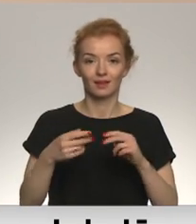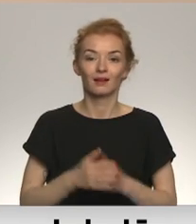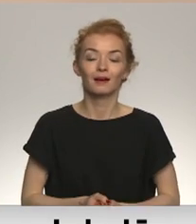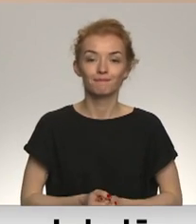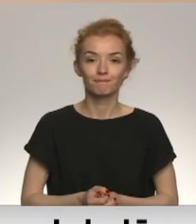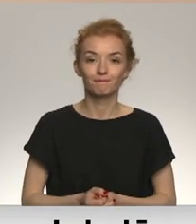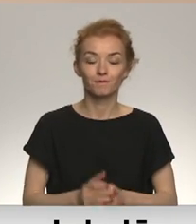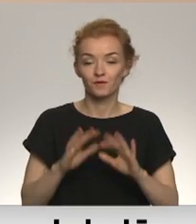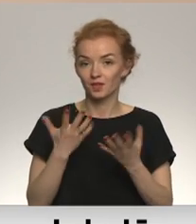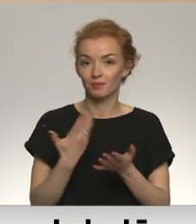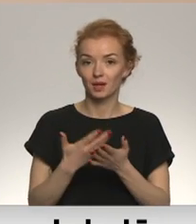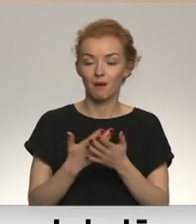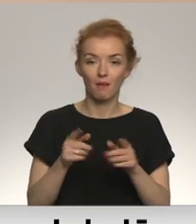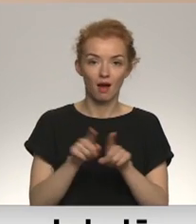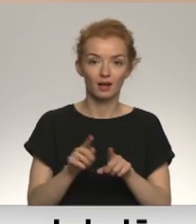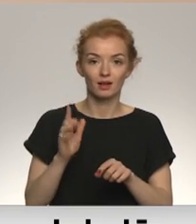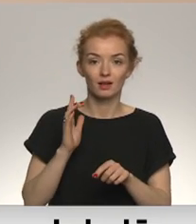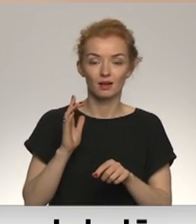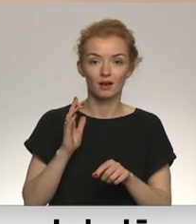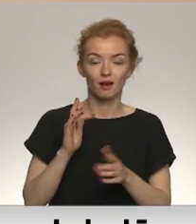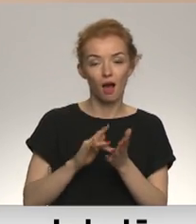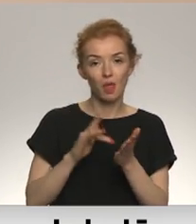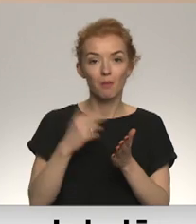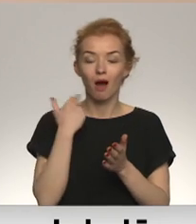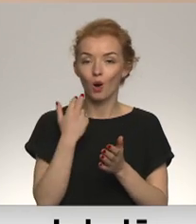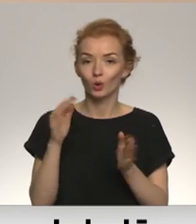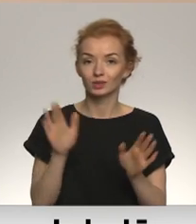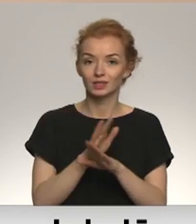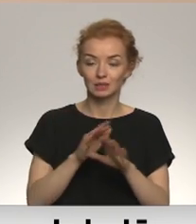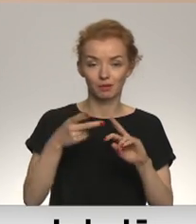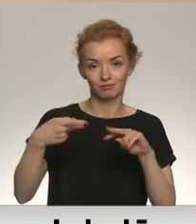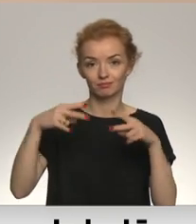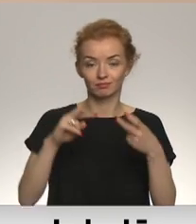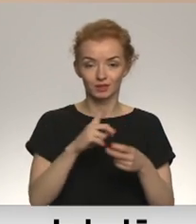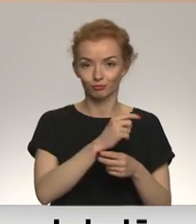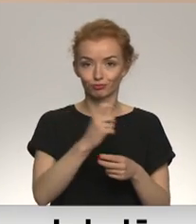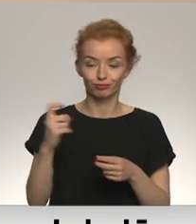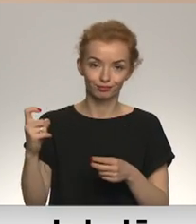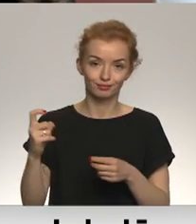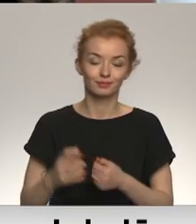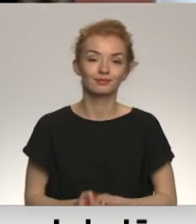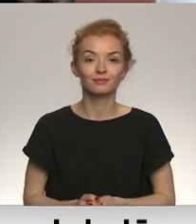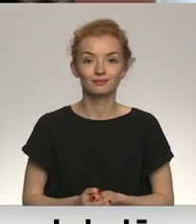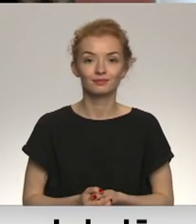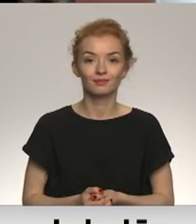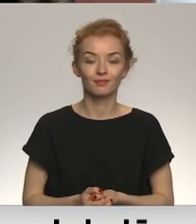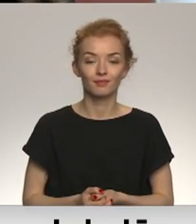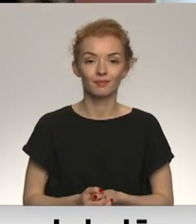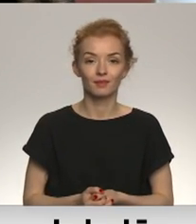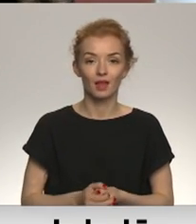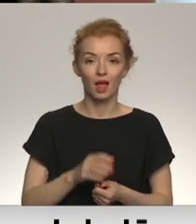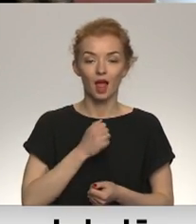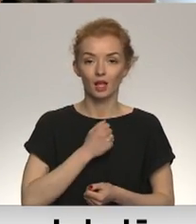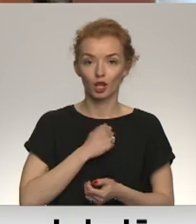latgaliski, vai teiksim arī kādom angļu dzīsmām varam izdomot, ka taisīt tos subtitrus. Pavisam